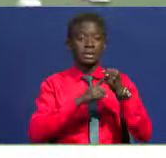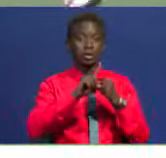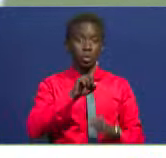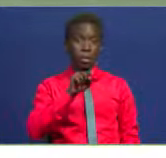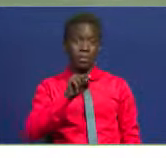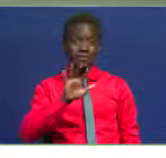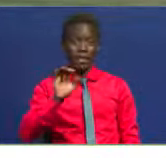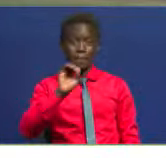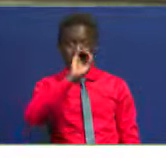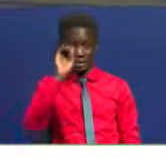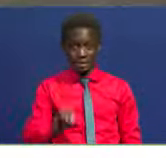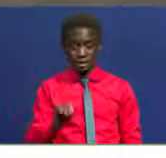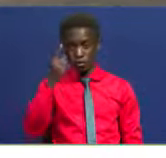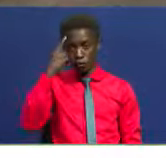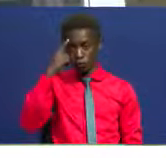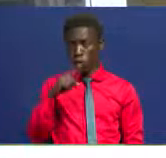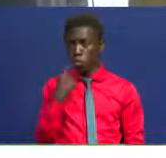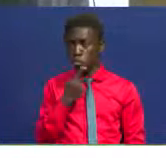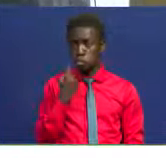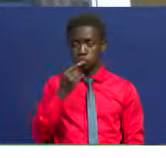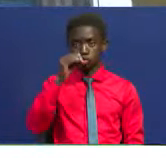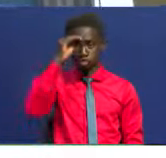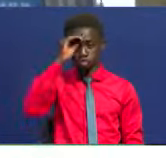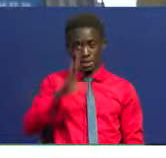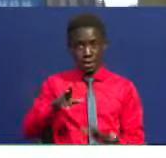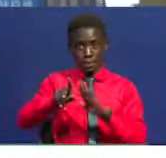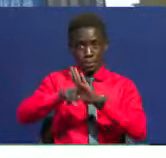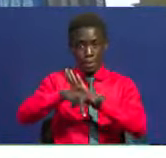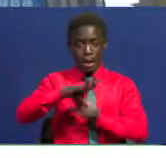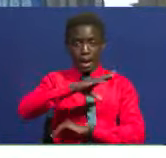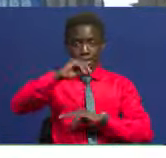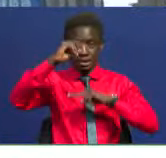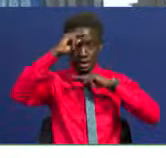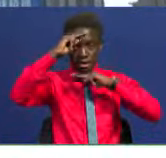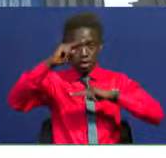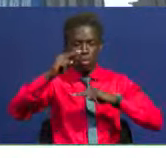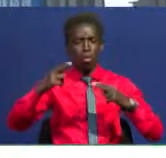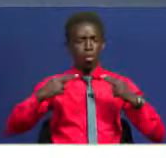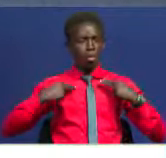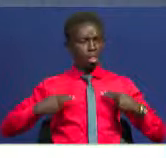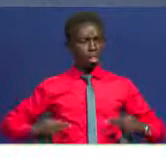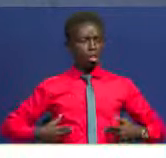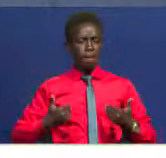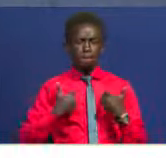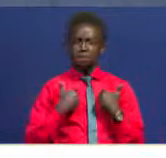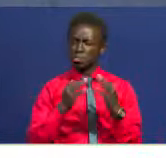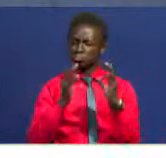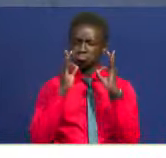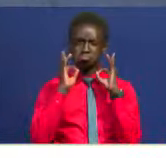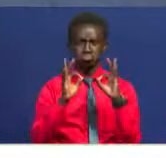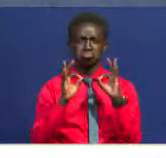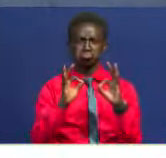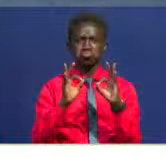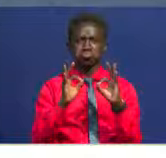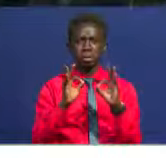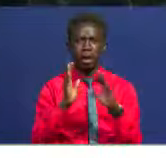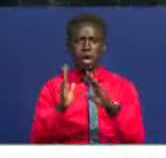61.5% ya wanafunzi wa shule za msingi na sekondari wana afya nzuri, ikiwa ni zaidi